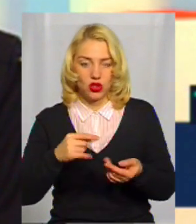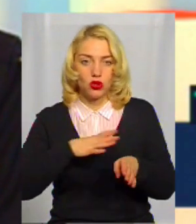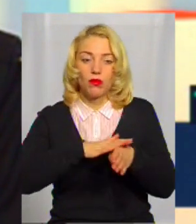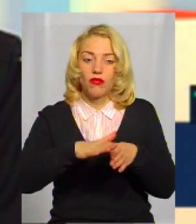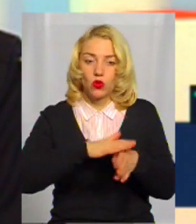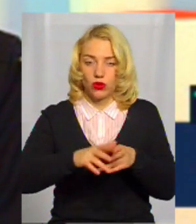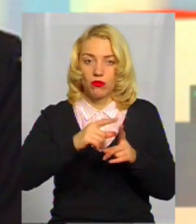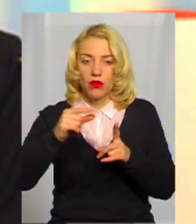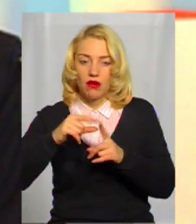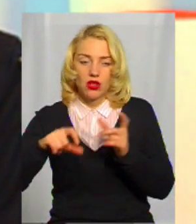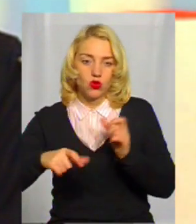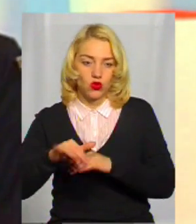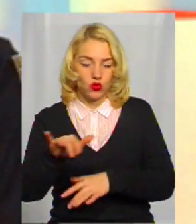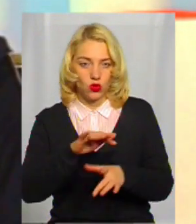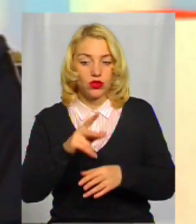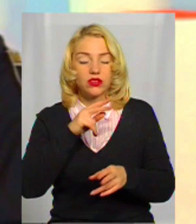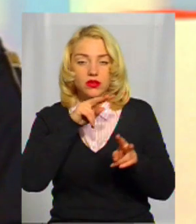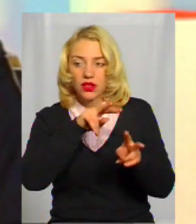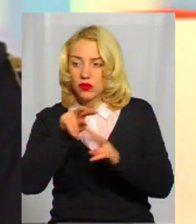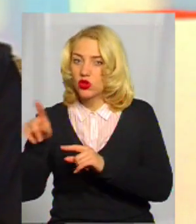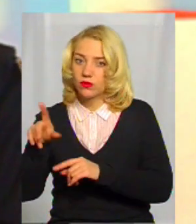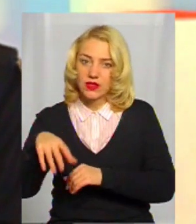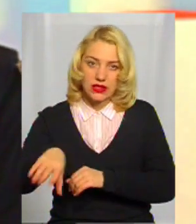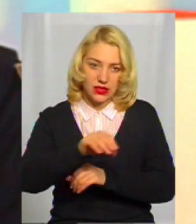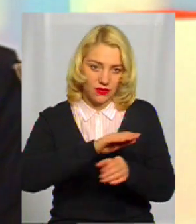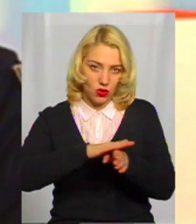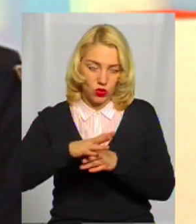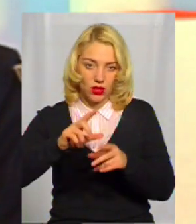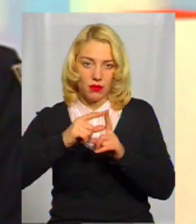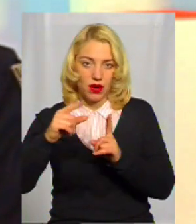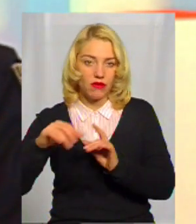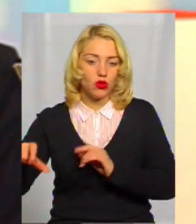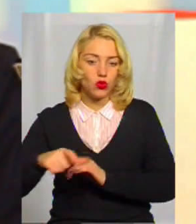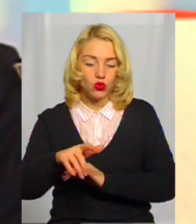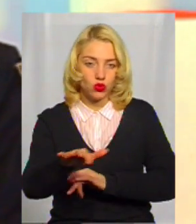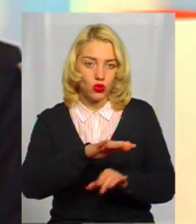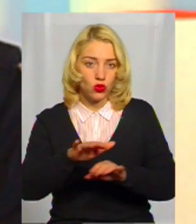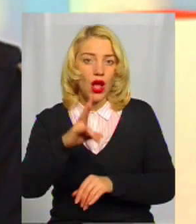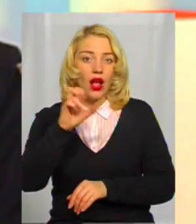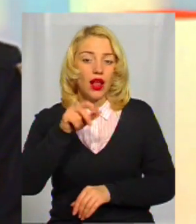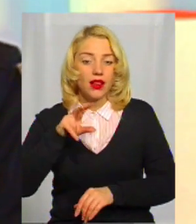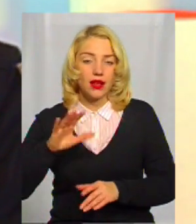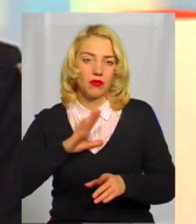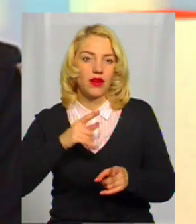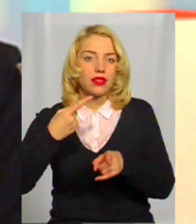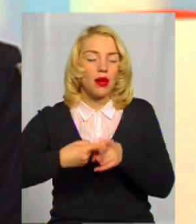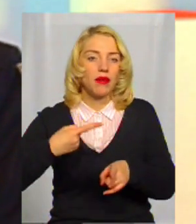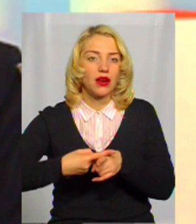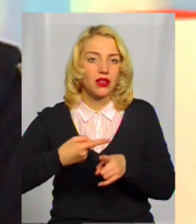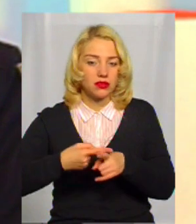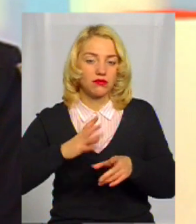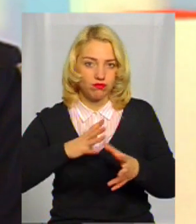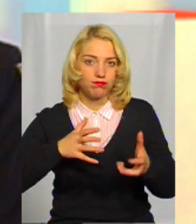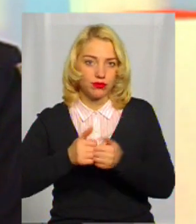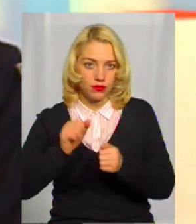дорожнього руху і спостерігаємо за тим, щоб інші дотримувались. Але бувають такі випадки, коли на перехресті може бути